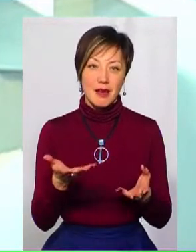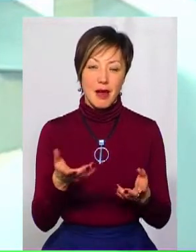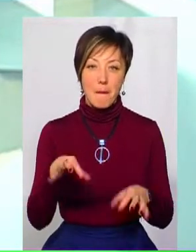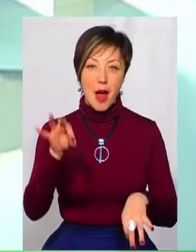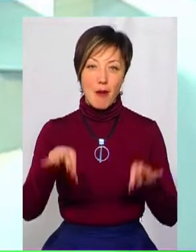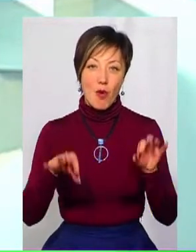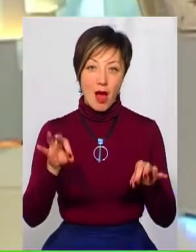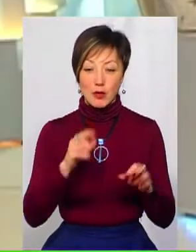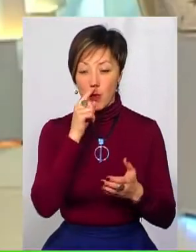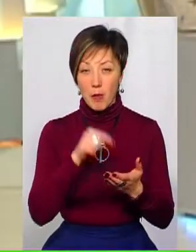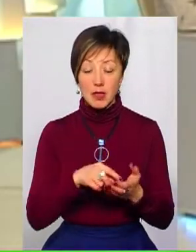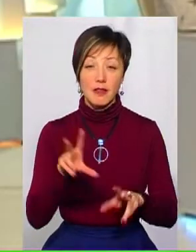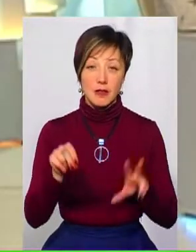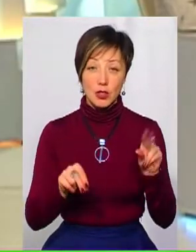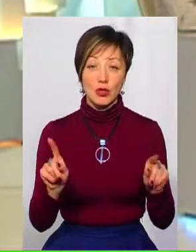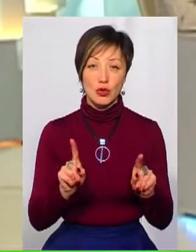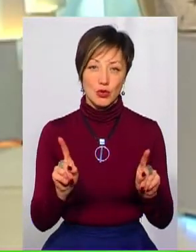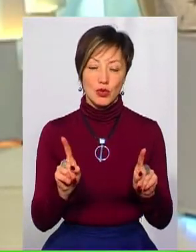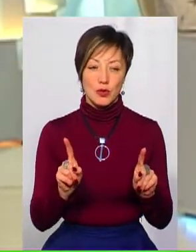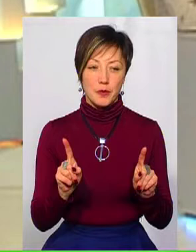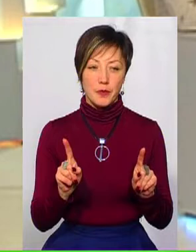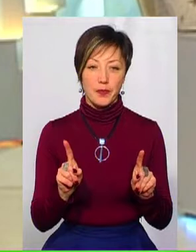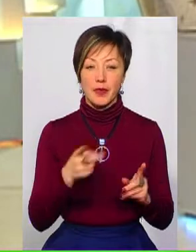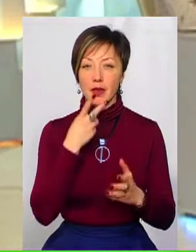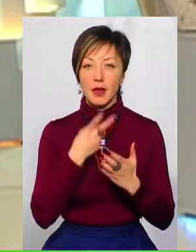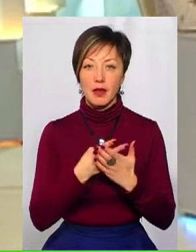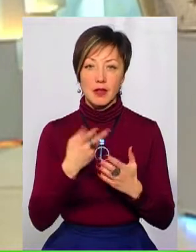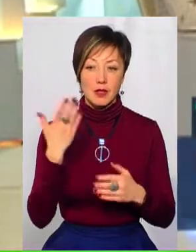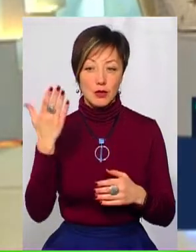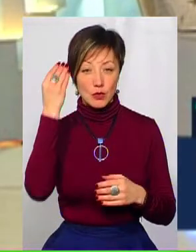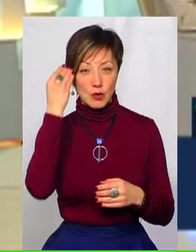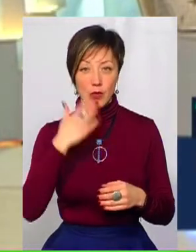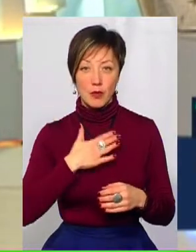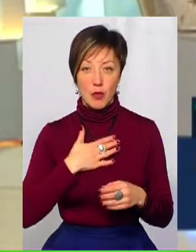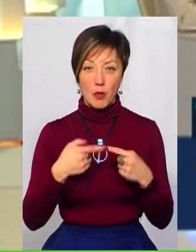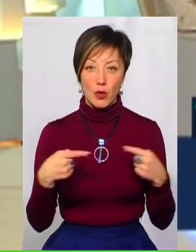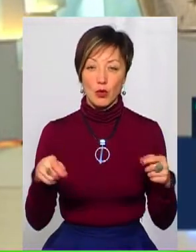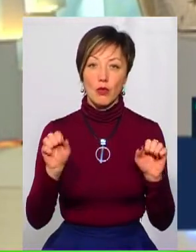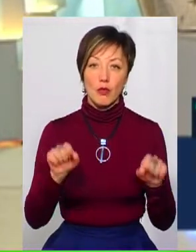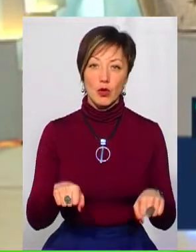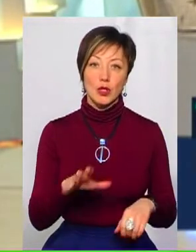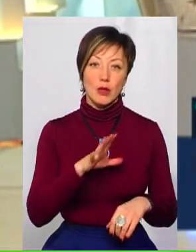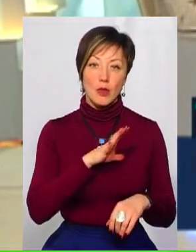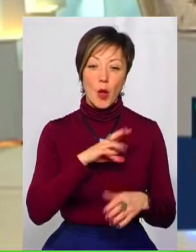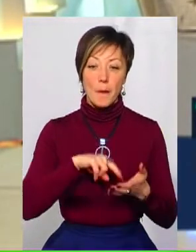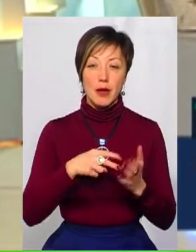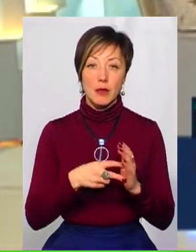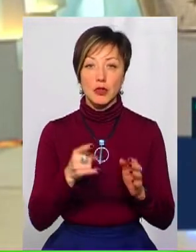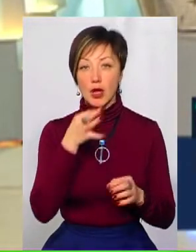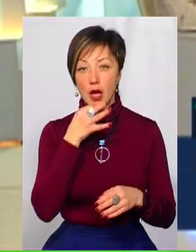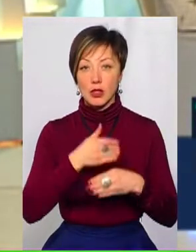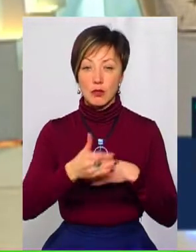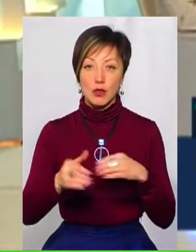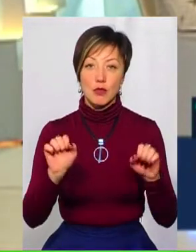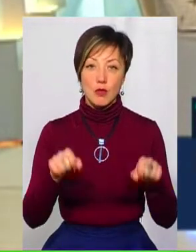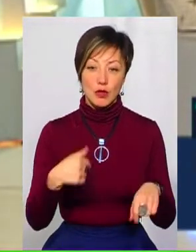пройти, але все одно я рахую, що, ну, дивлячись із сторони на мій продукт, можна було передбачити, що рано чи пізно це